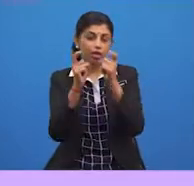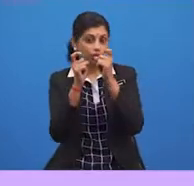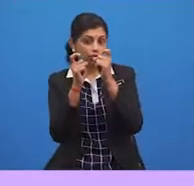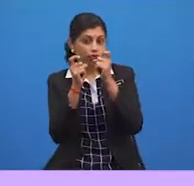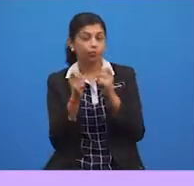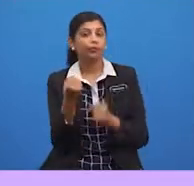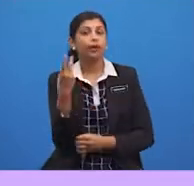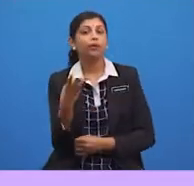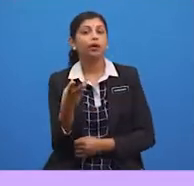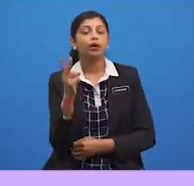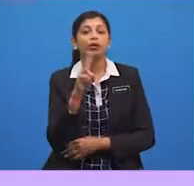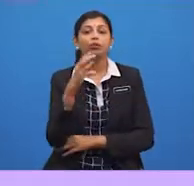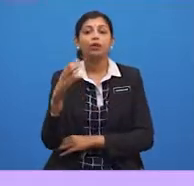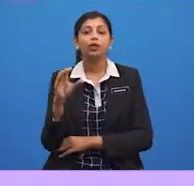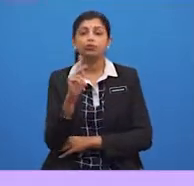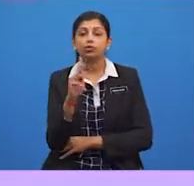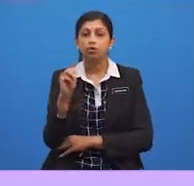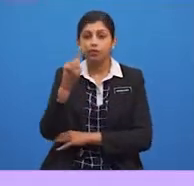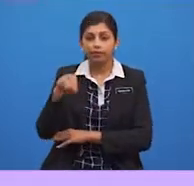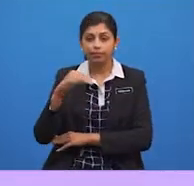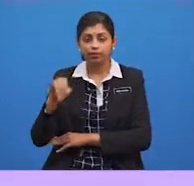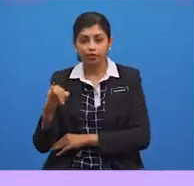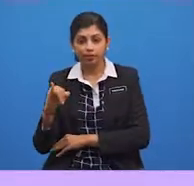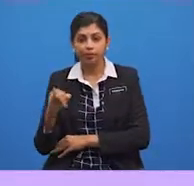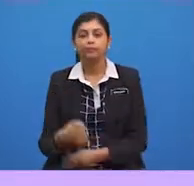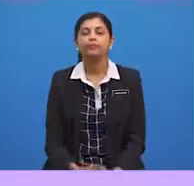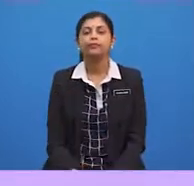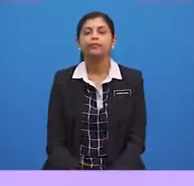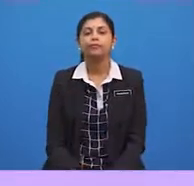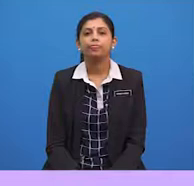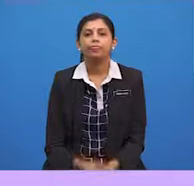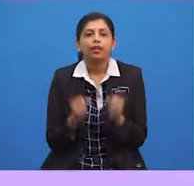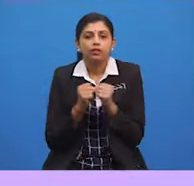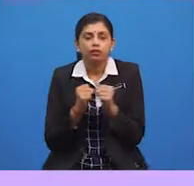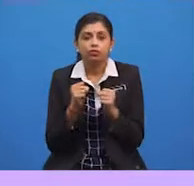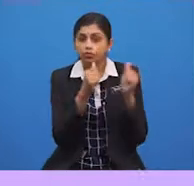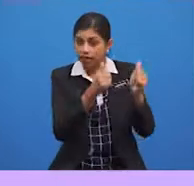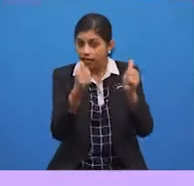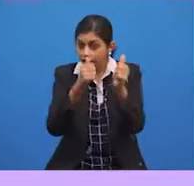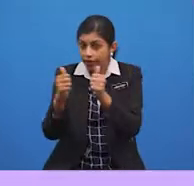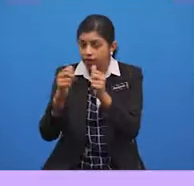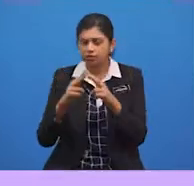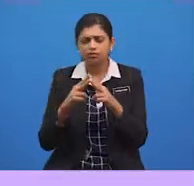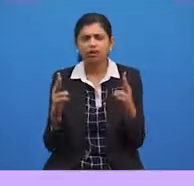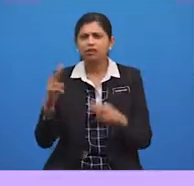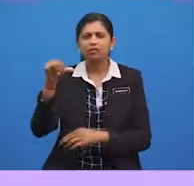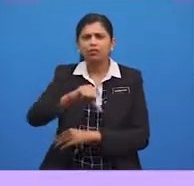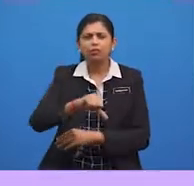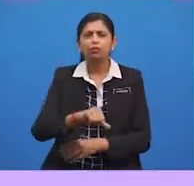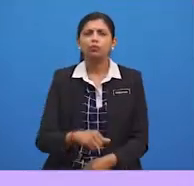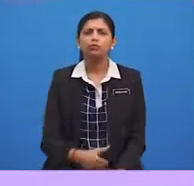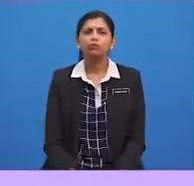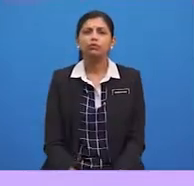kira-kira 200 km per jam. Kesejukan angin di tundra adalah sangat teruk